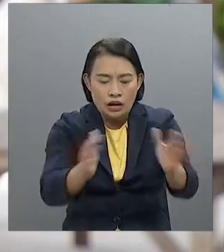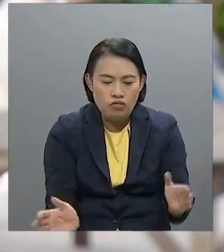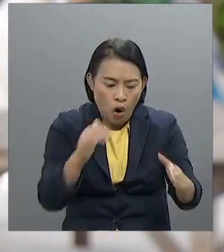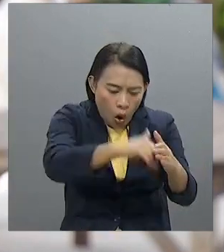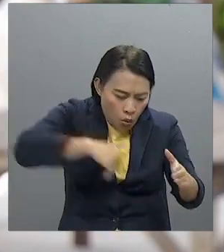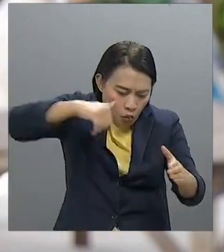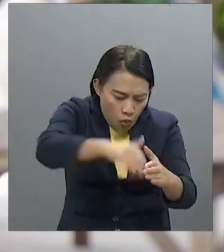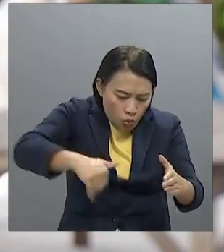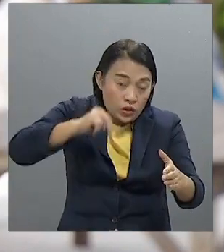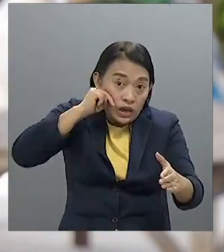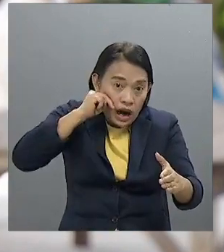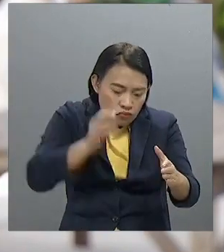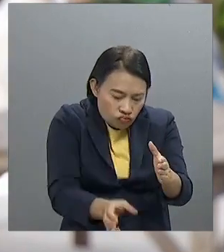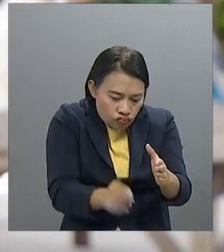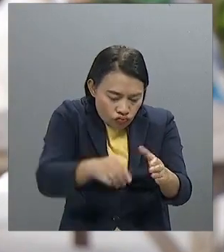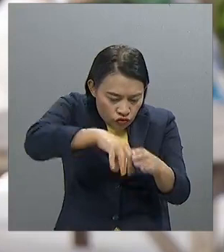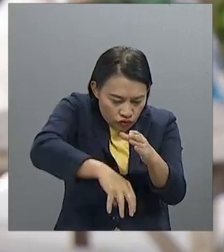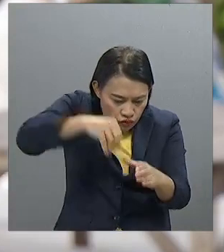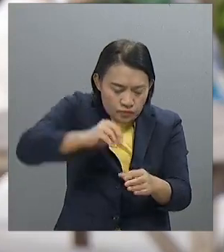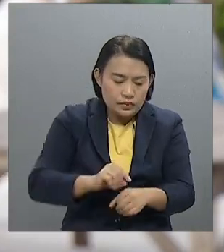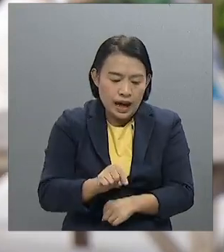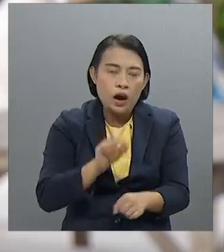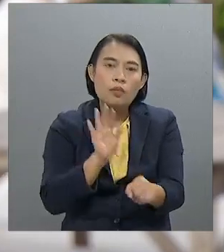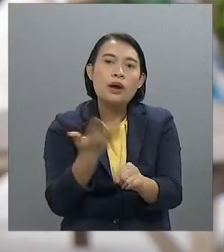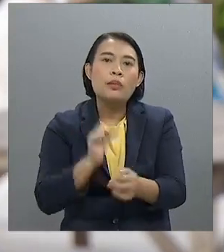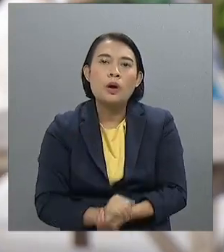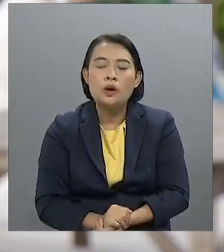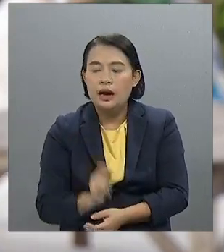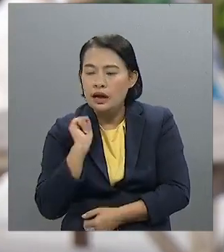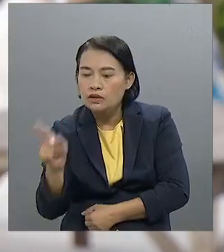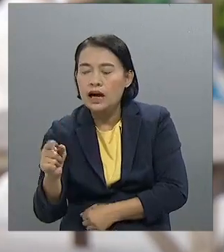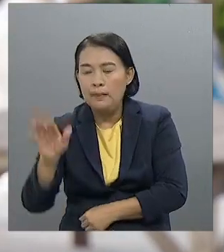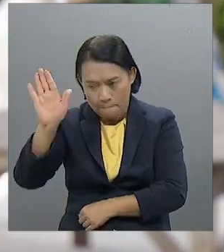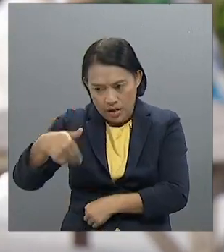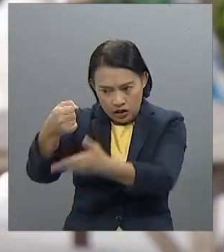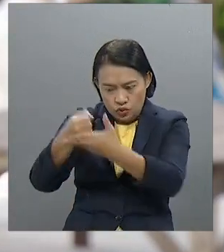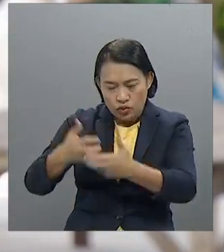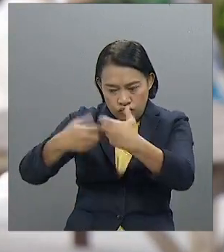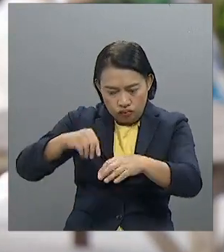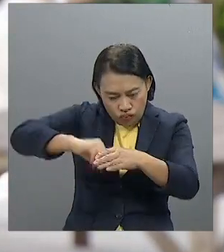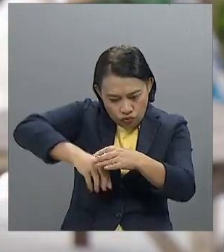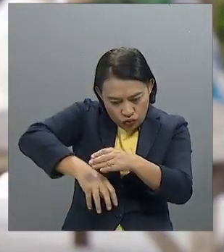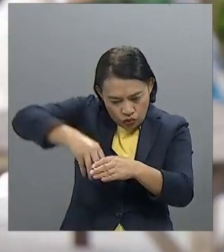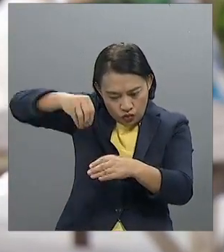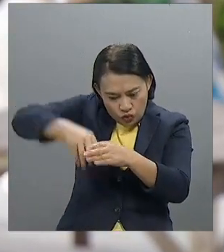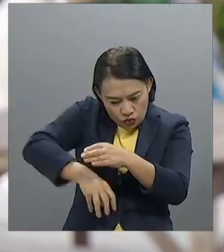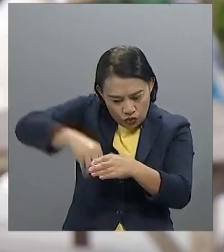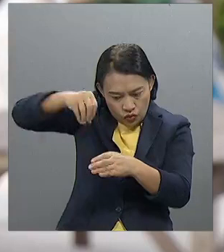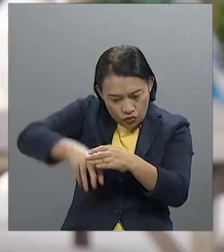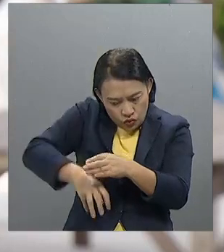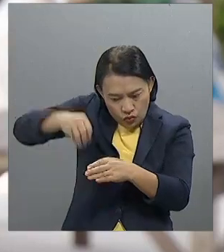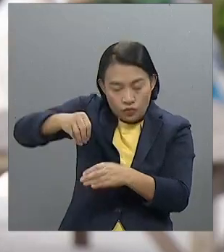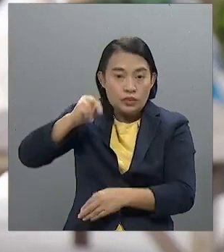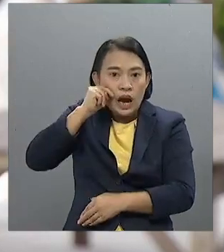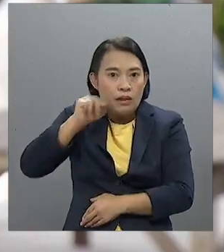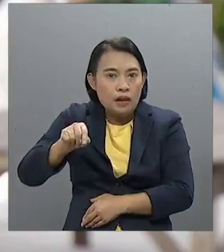ใช้อีกก็ต้องไปจ้างเครื่องเจาะน้ำดูดน้ำจากใต้ดินมาใช้อีกก็ยังไม่พ